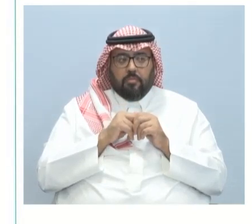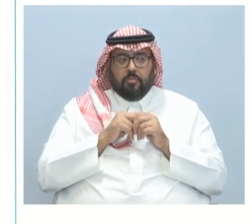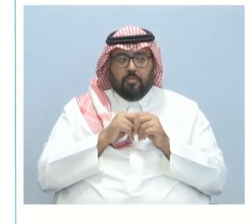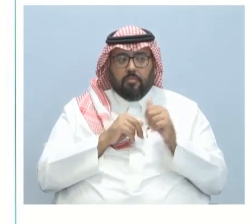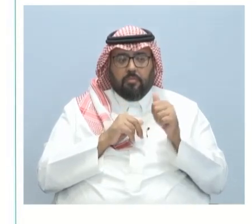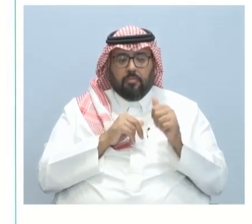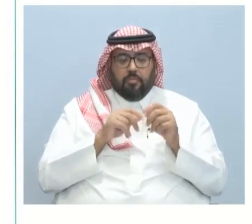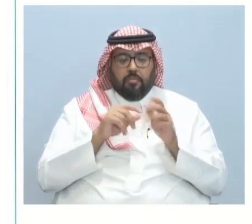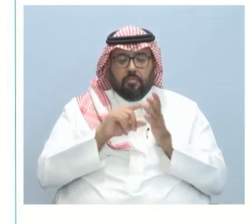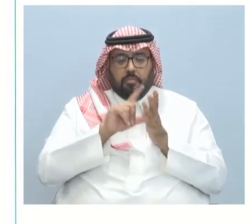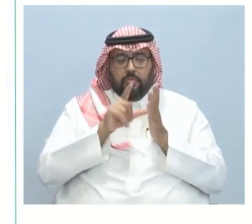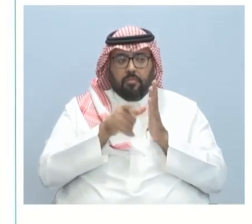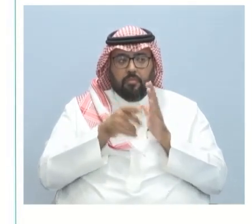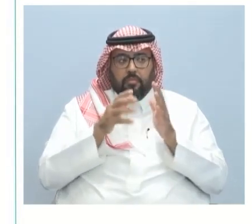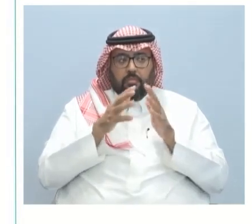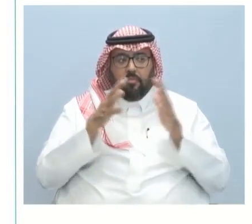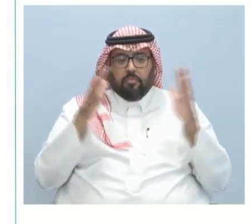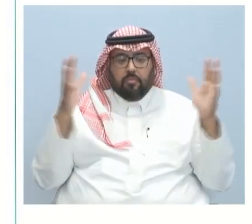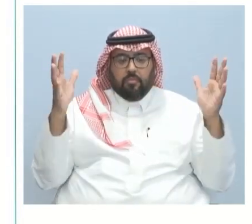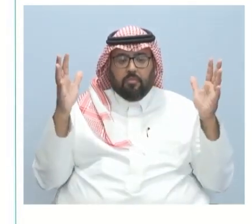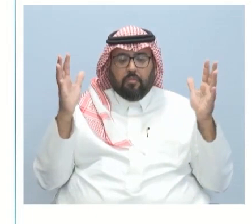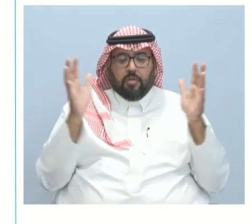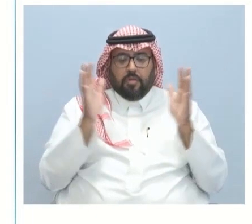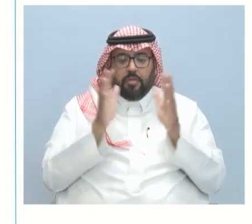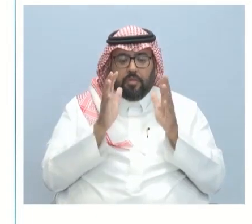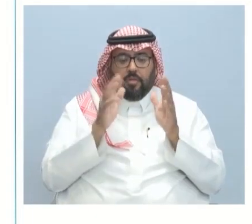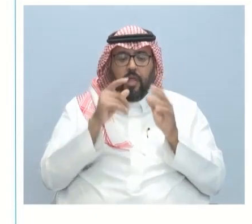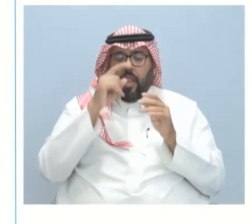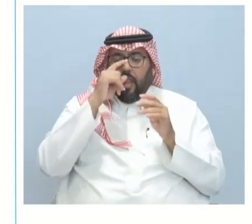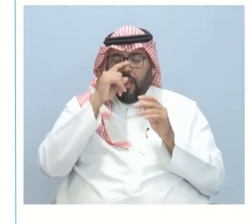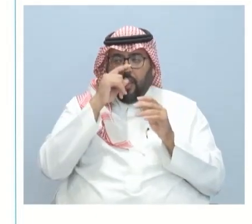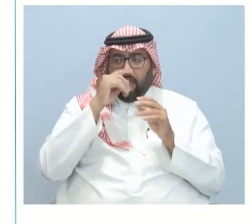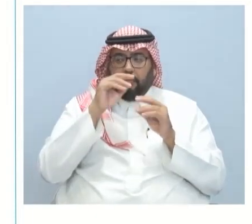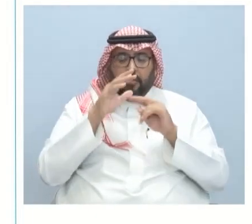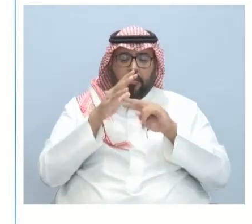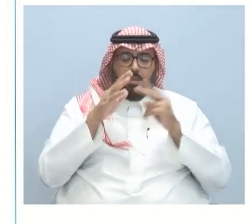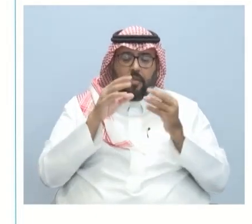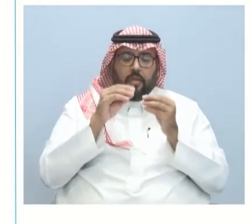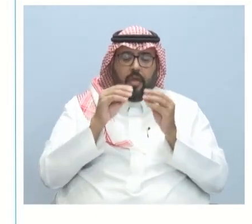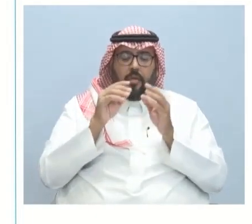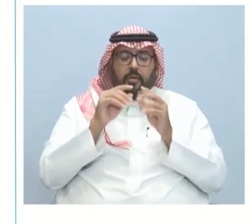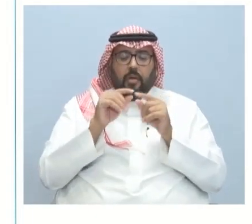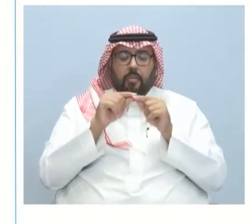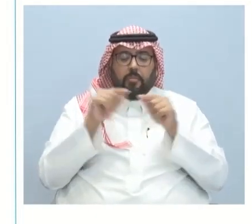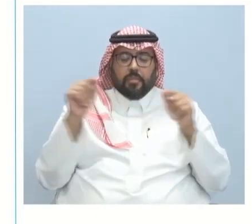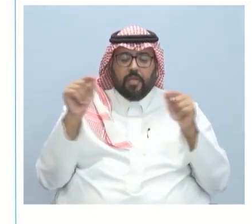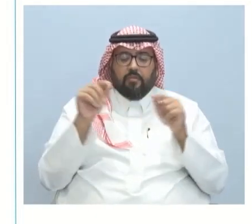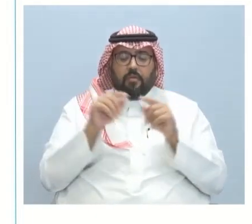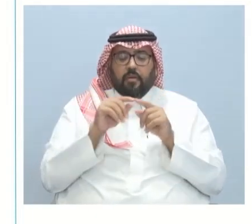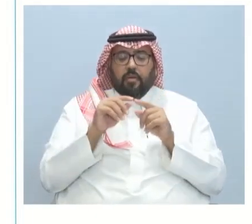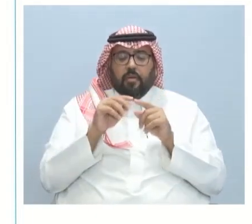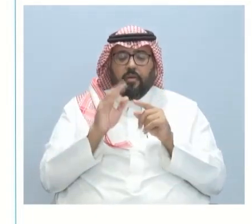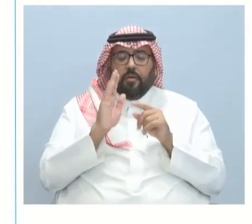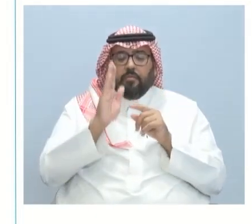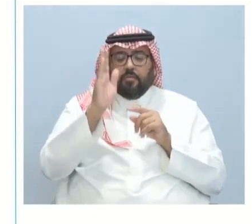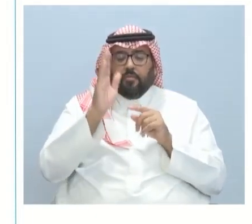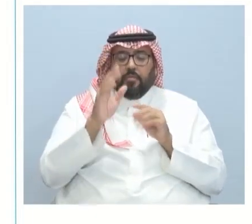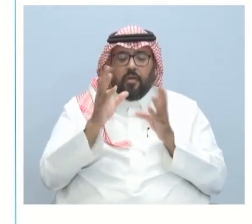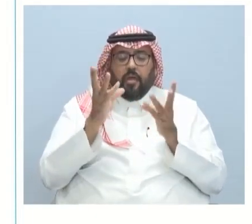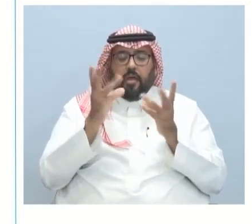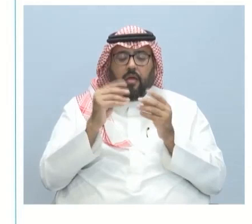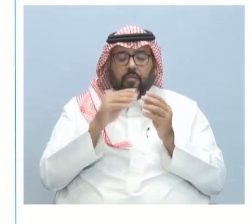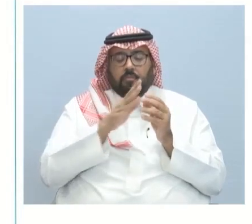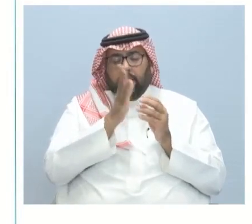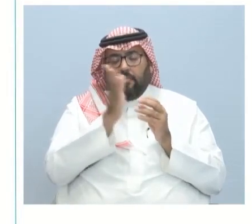لجعل الدائره اكبر او اصغر نحتاج الى تغيير قيمه المسافه التي يقطعها الروبوت او درجات